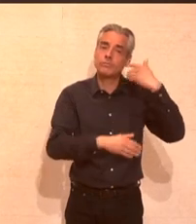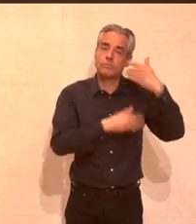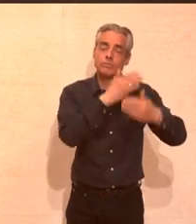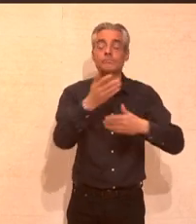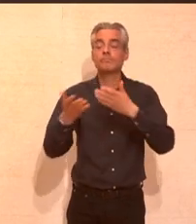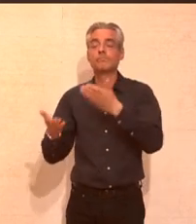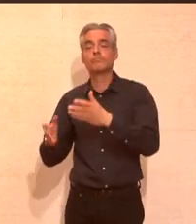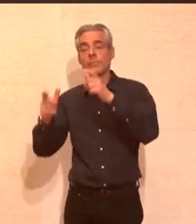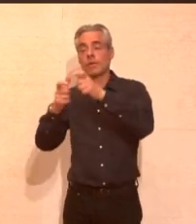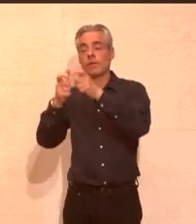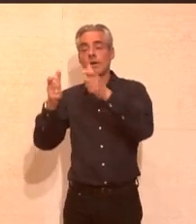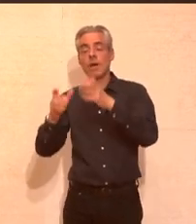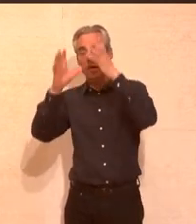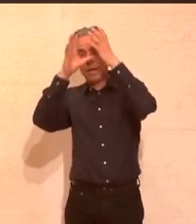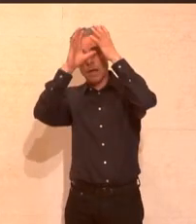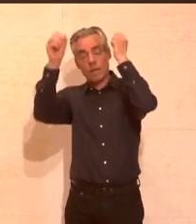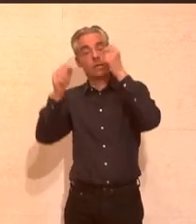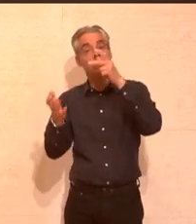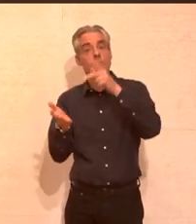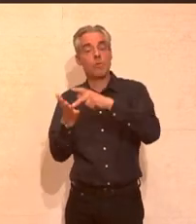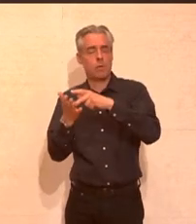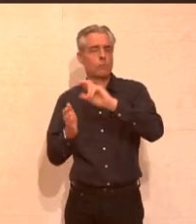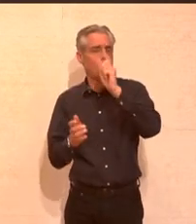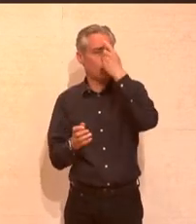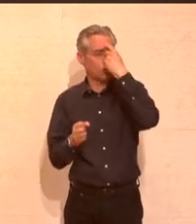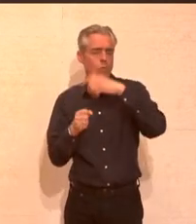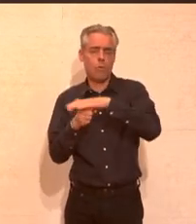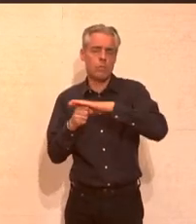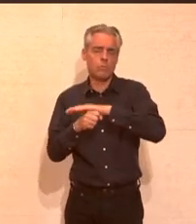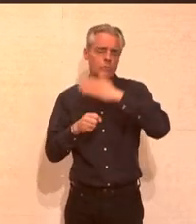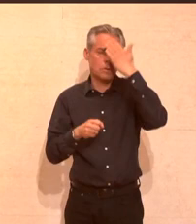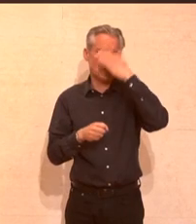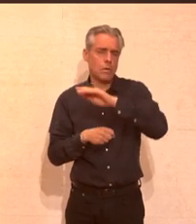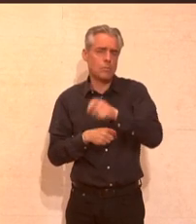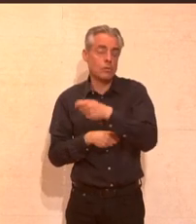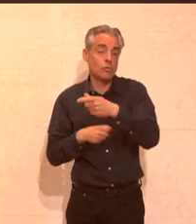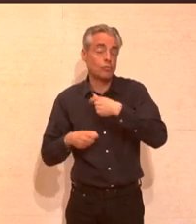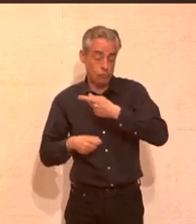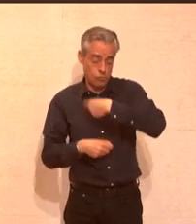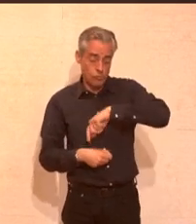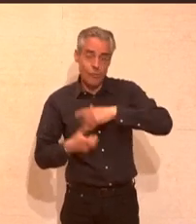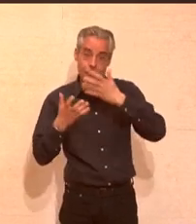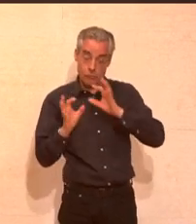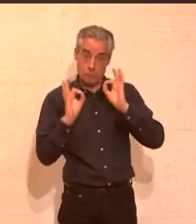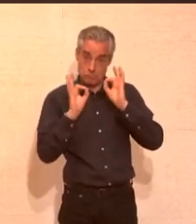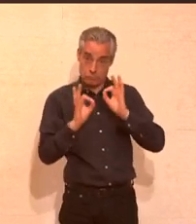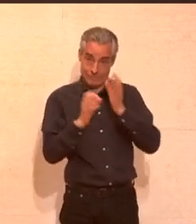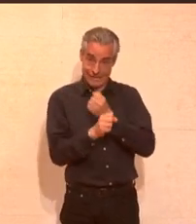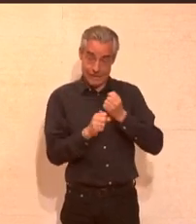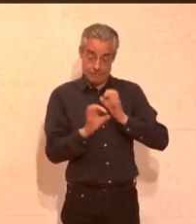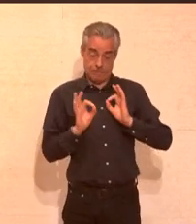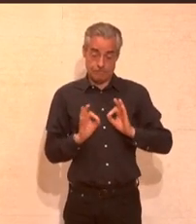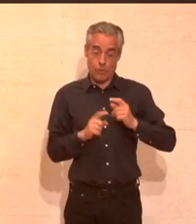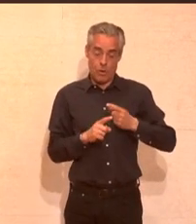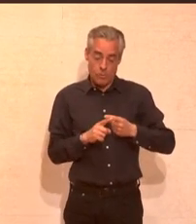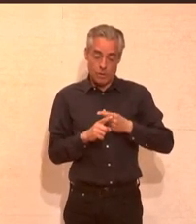L'Académie de Paris, croyez-le bien, en est pleinement consciente, et nous souhaitons précisément mettre en place au